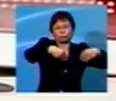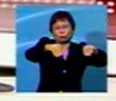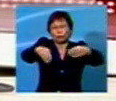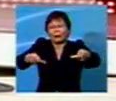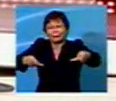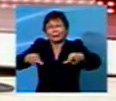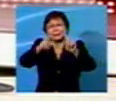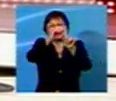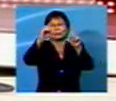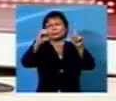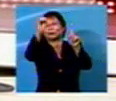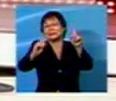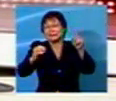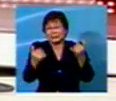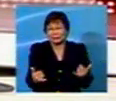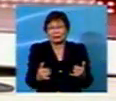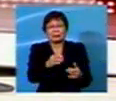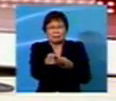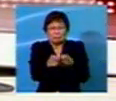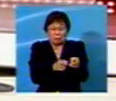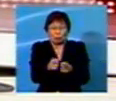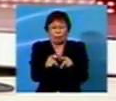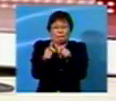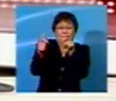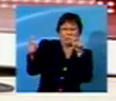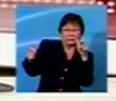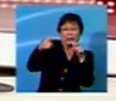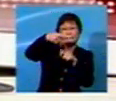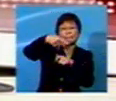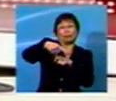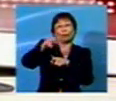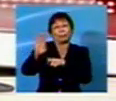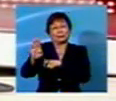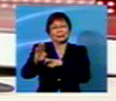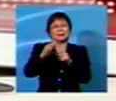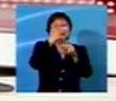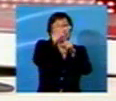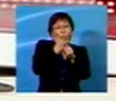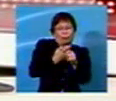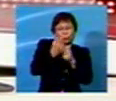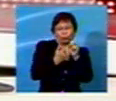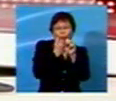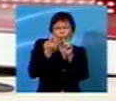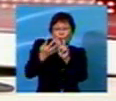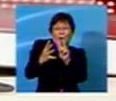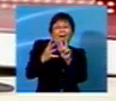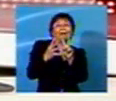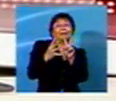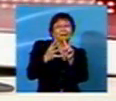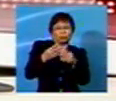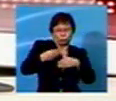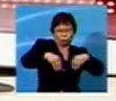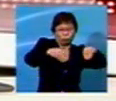sebanyak 100% tahun ini menurut pengurus besarnya Wan Ahmad Wan Abbas bagi suku pertama 2014 kadar jualan